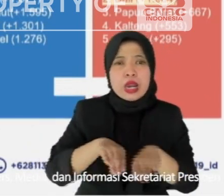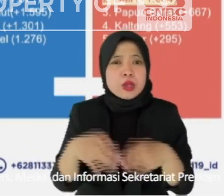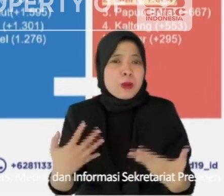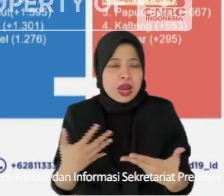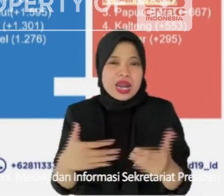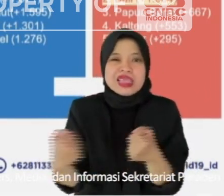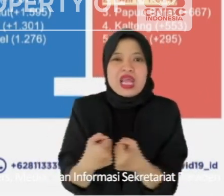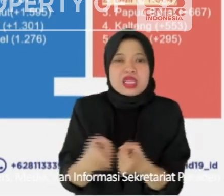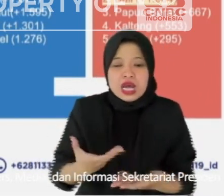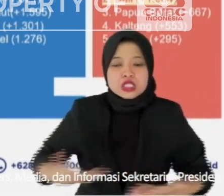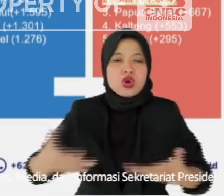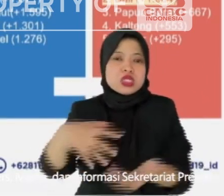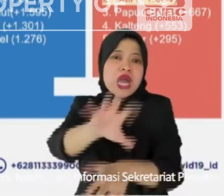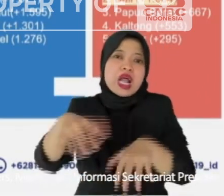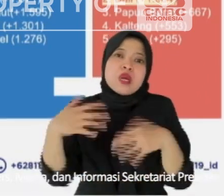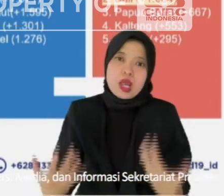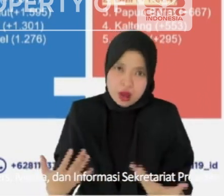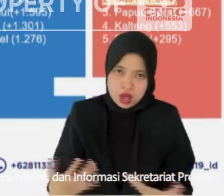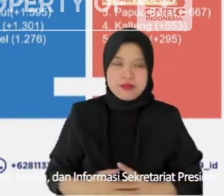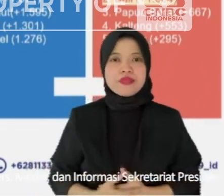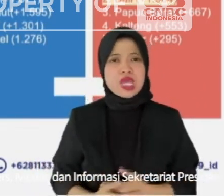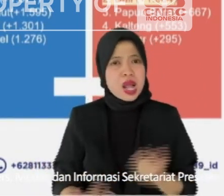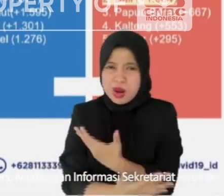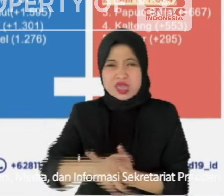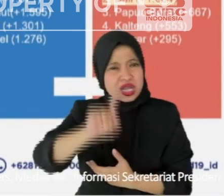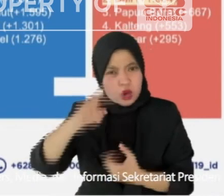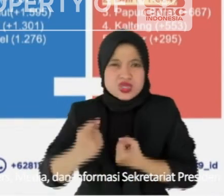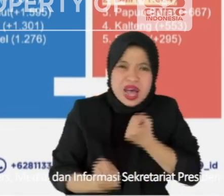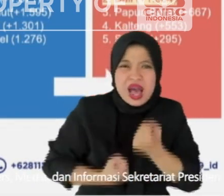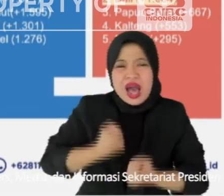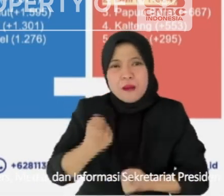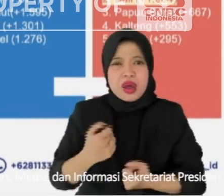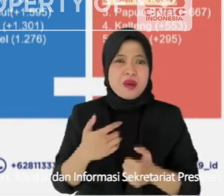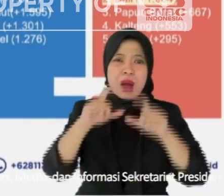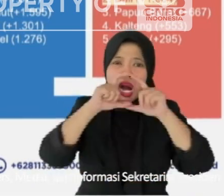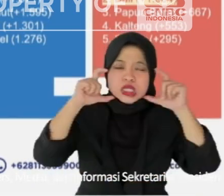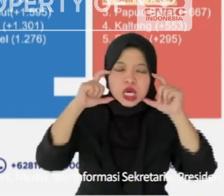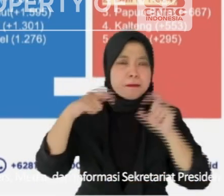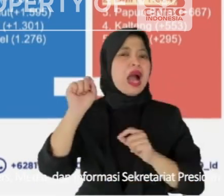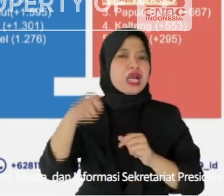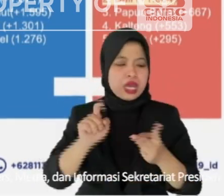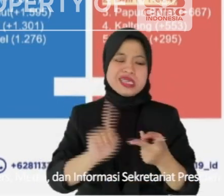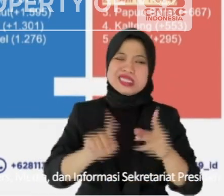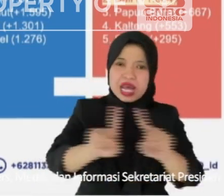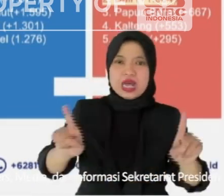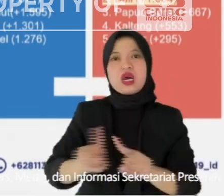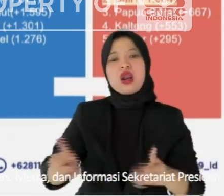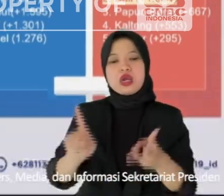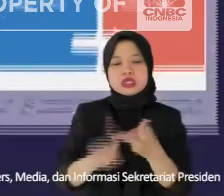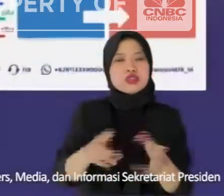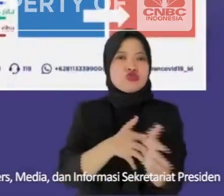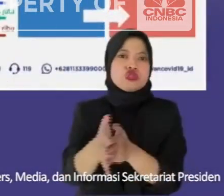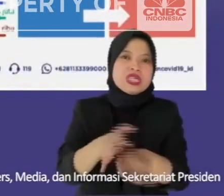tantangan di daerahnya Selain itu peran aktif masyarakat yang senantiasa memakai masker menjaga jarak